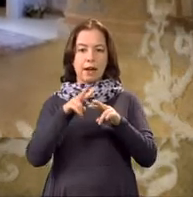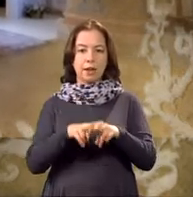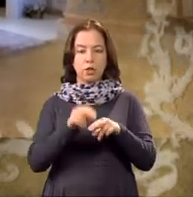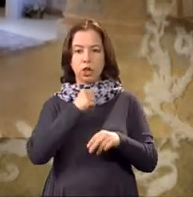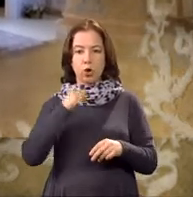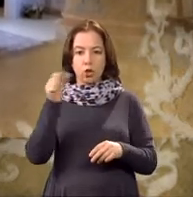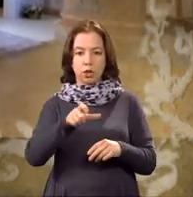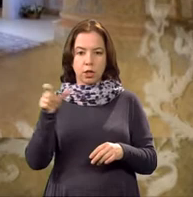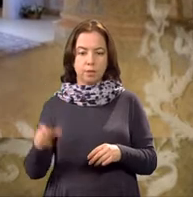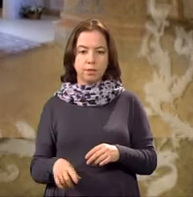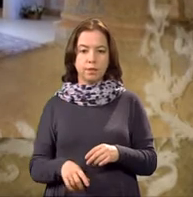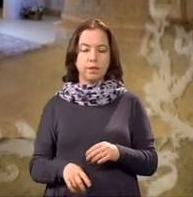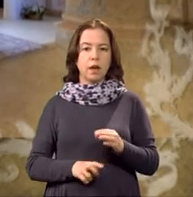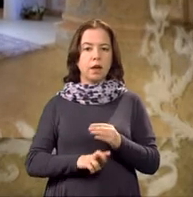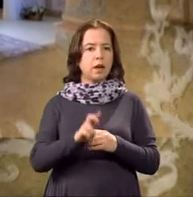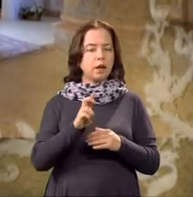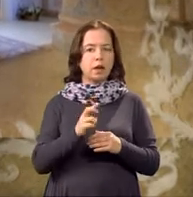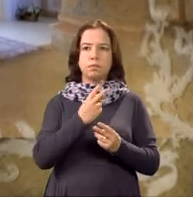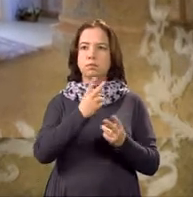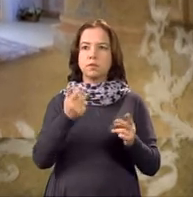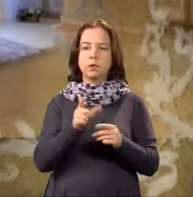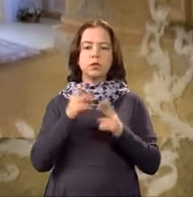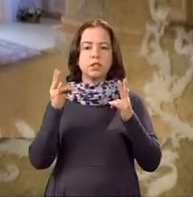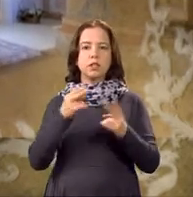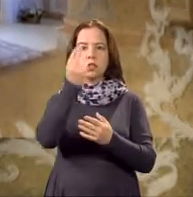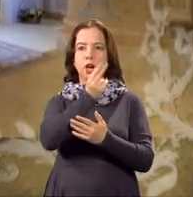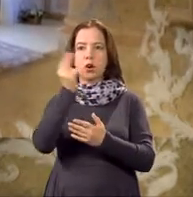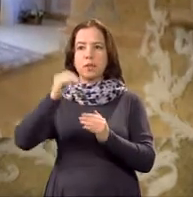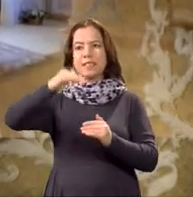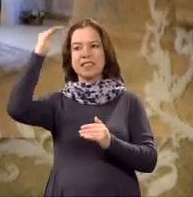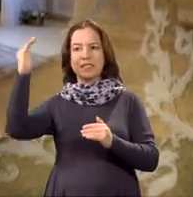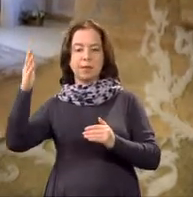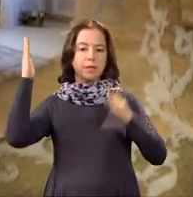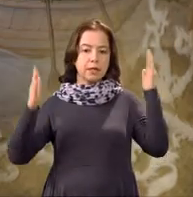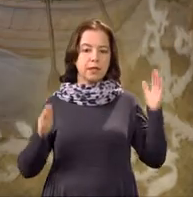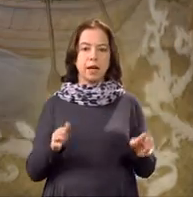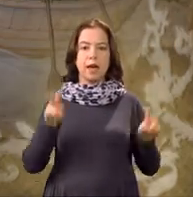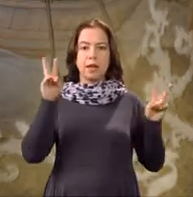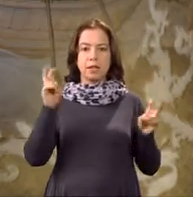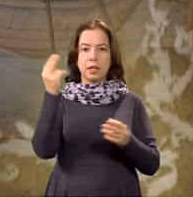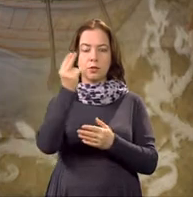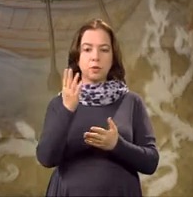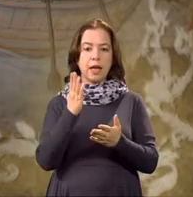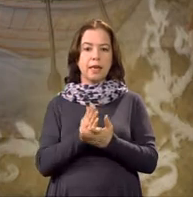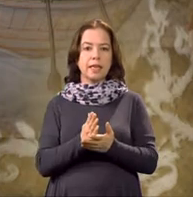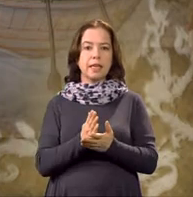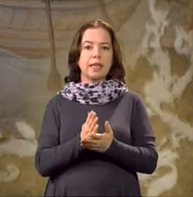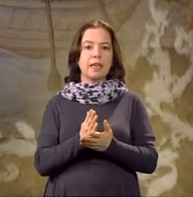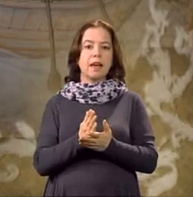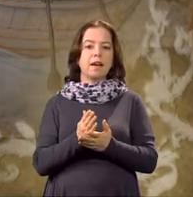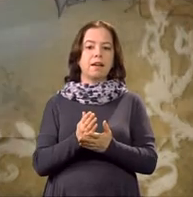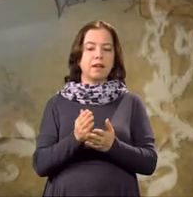Храм замиловує дуже ніжним розписом склепінь і стін. Темою зображень є сцени зі Святого